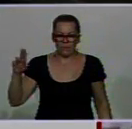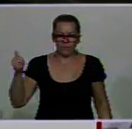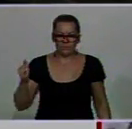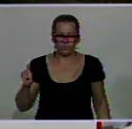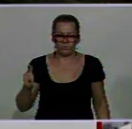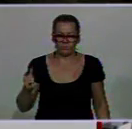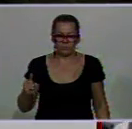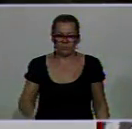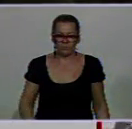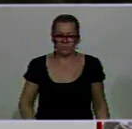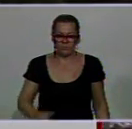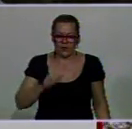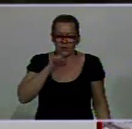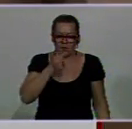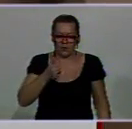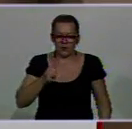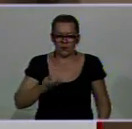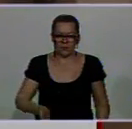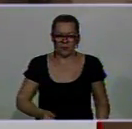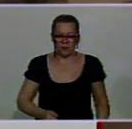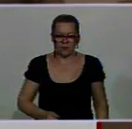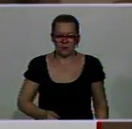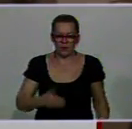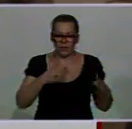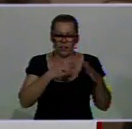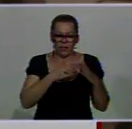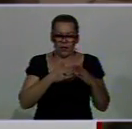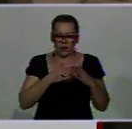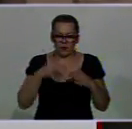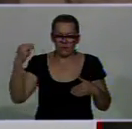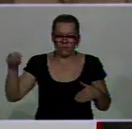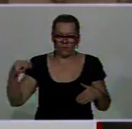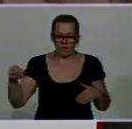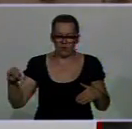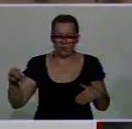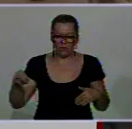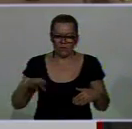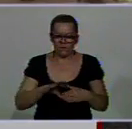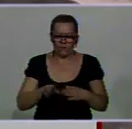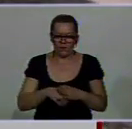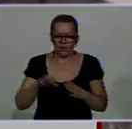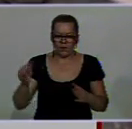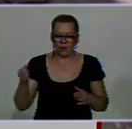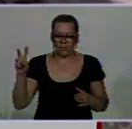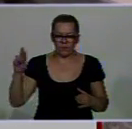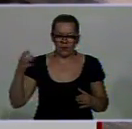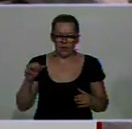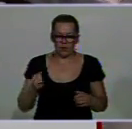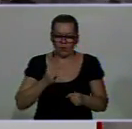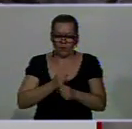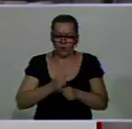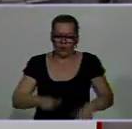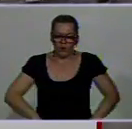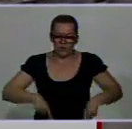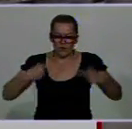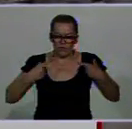rămas pe drumuri acum. Una dintre casele care au fost evacuate astăzi este a familiei Avram. Agonii sale de viață s-a dus pe apa